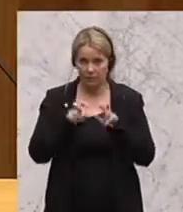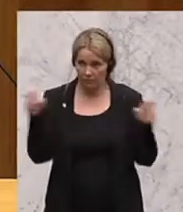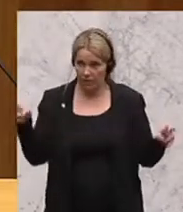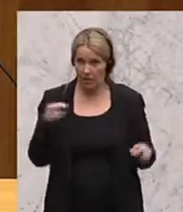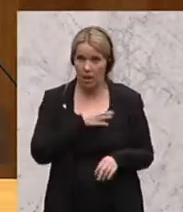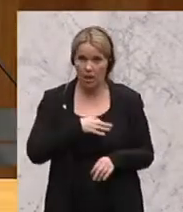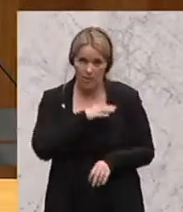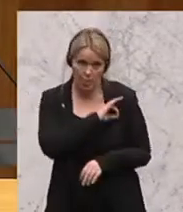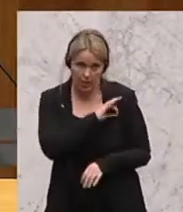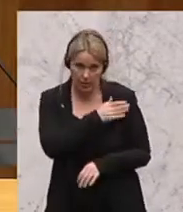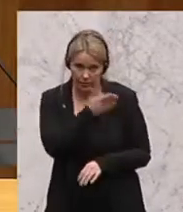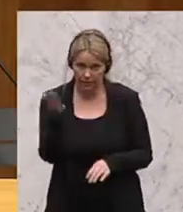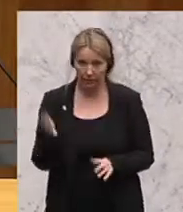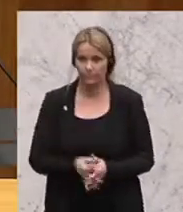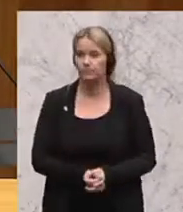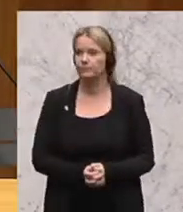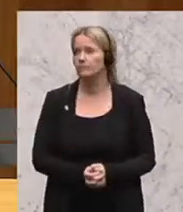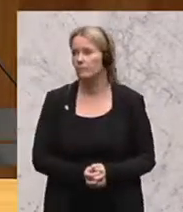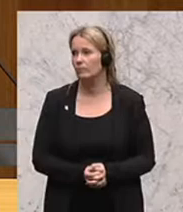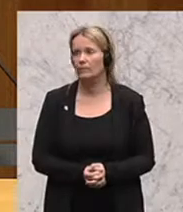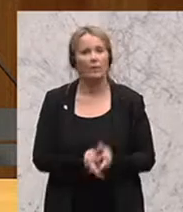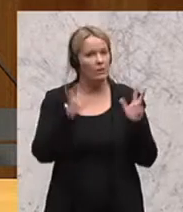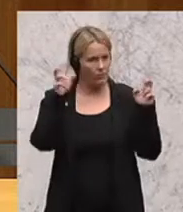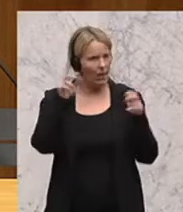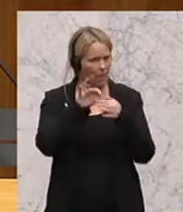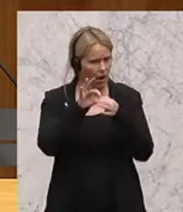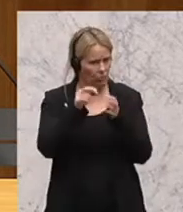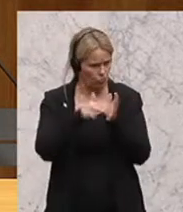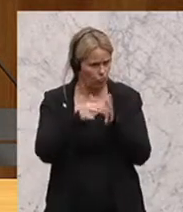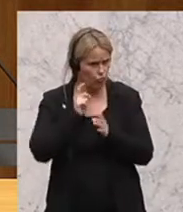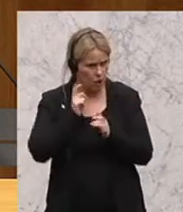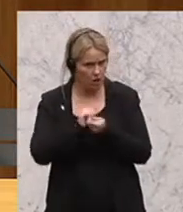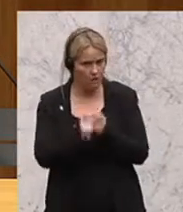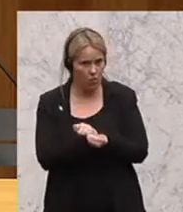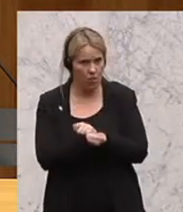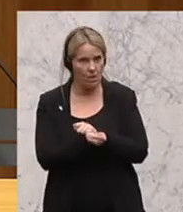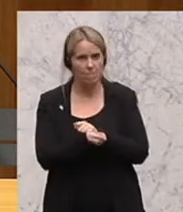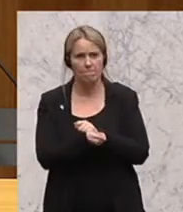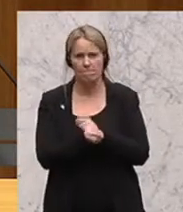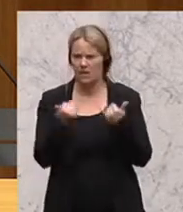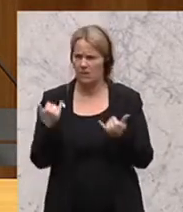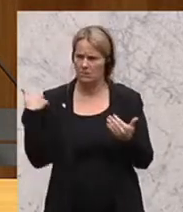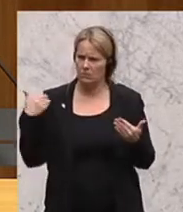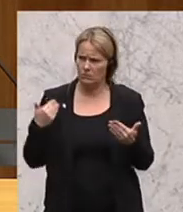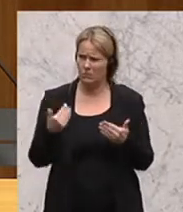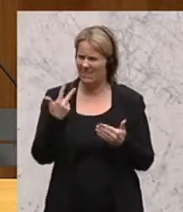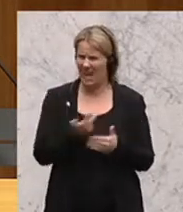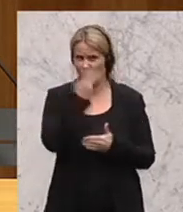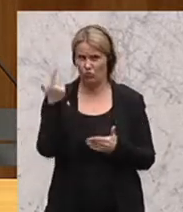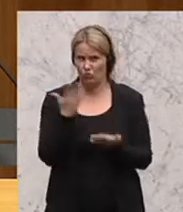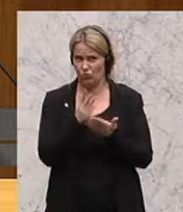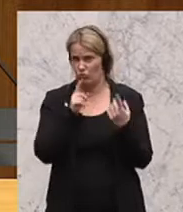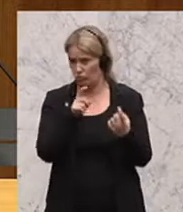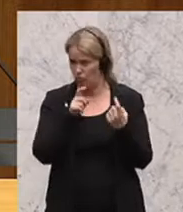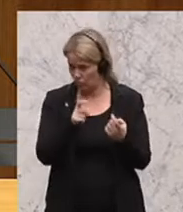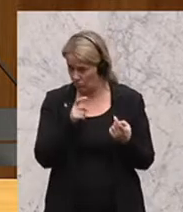Kollegen. Das Thema ist nach wie vor Steuerreform. Wir haben mittlerweile schon über 3 Stunden darüber